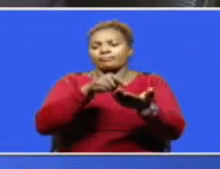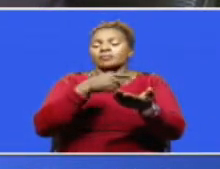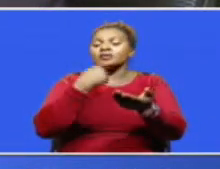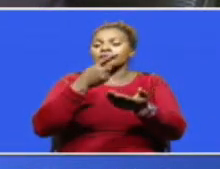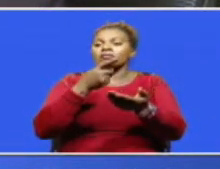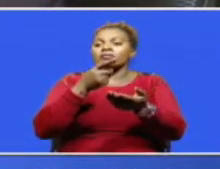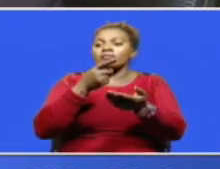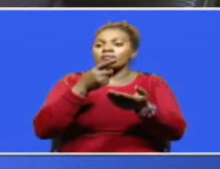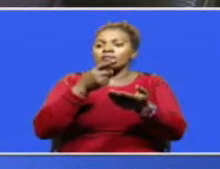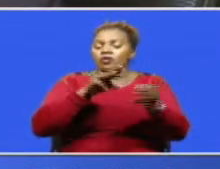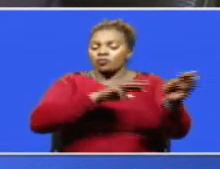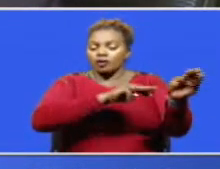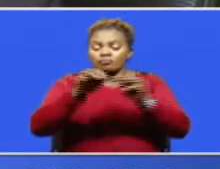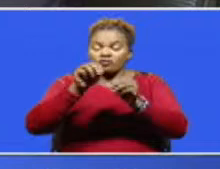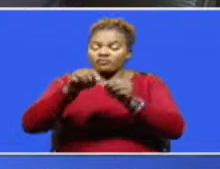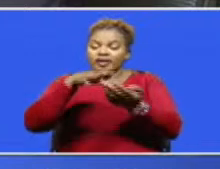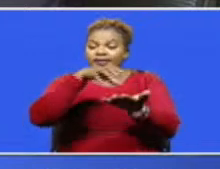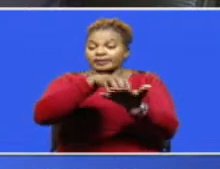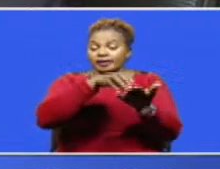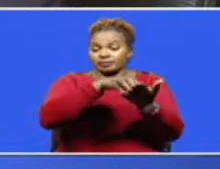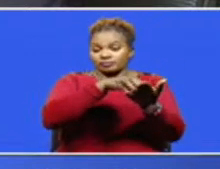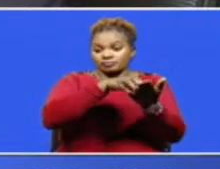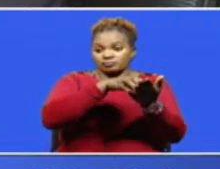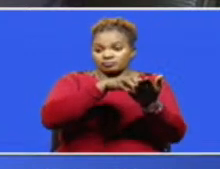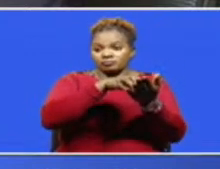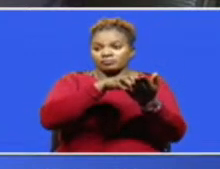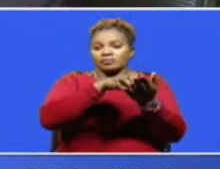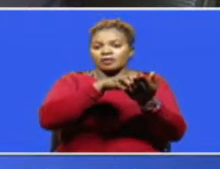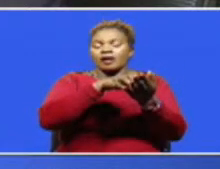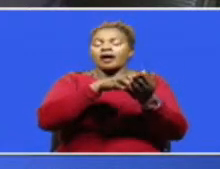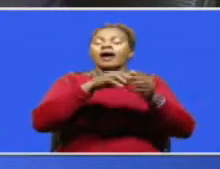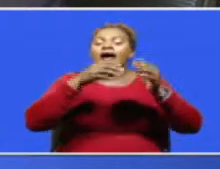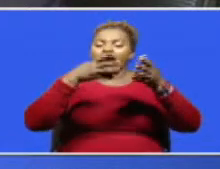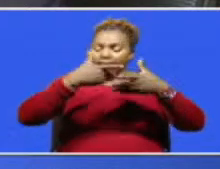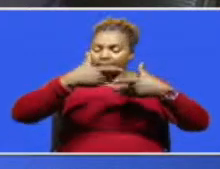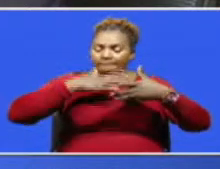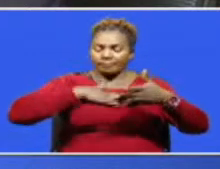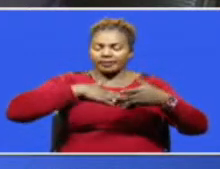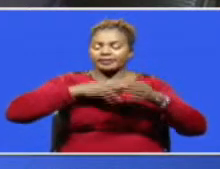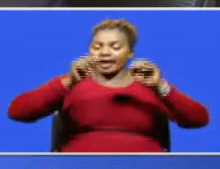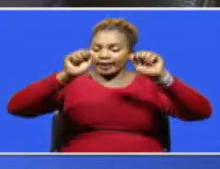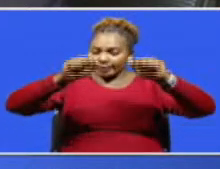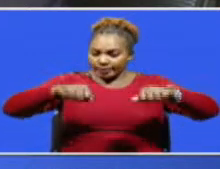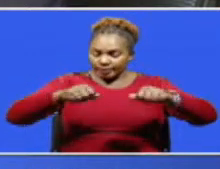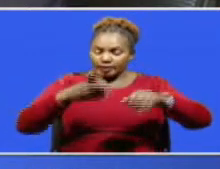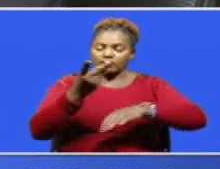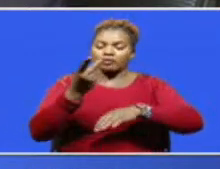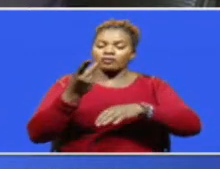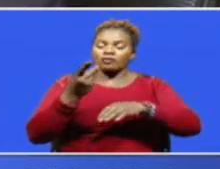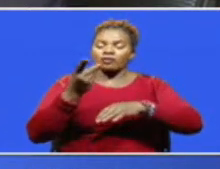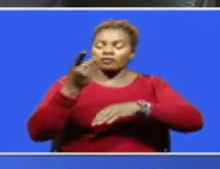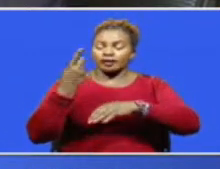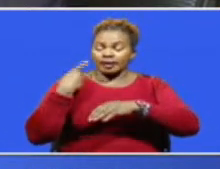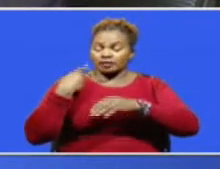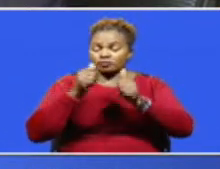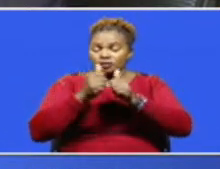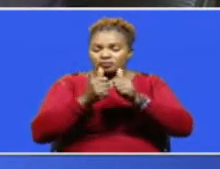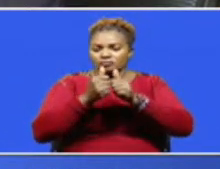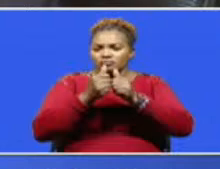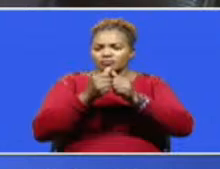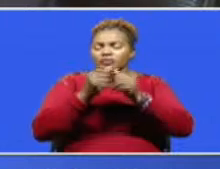So I will adjourn this matter. Let us agree on a date for prosecution with